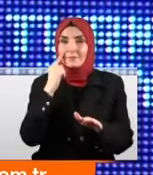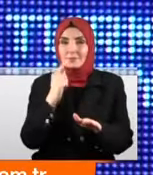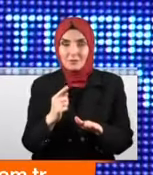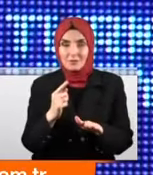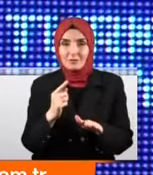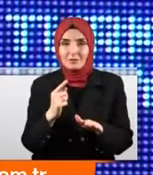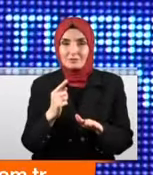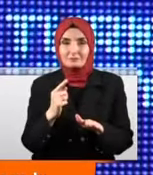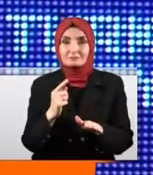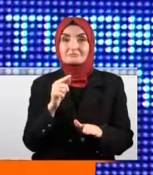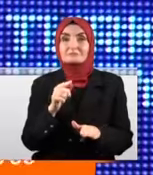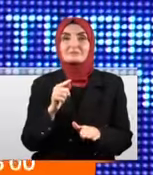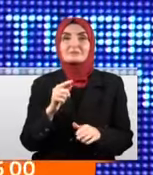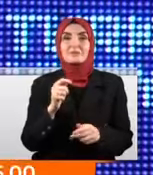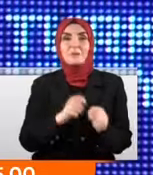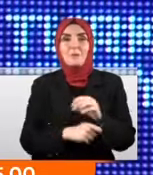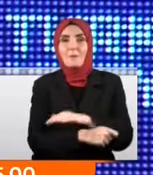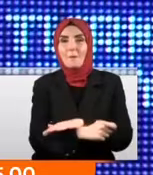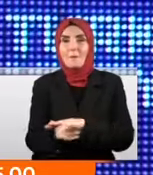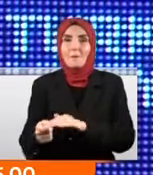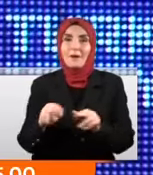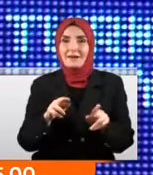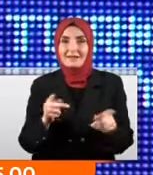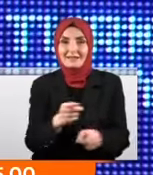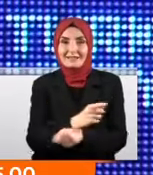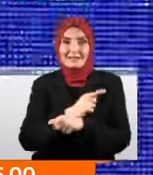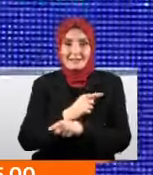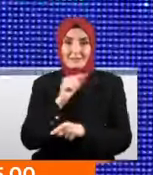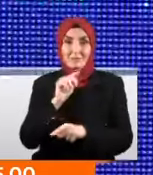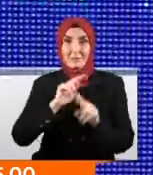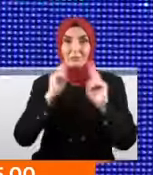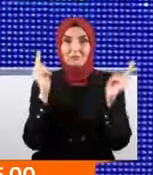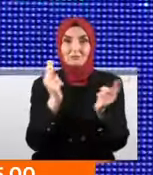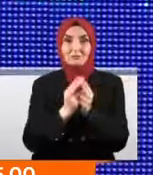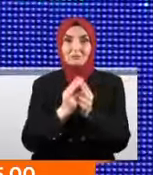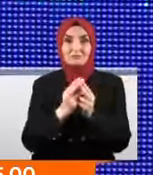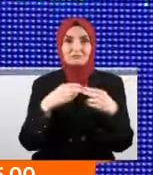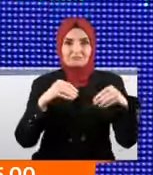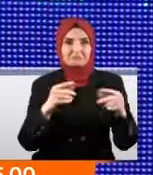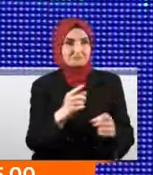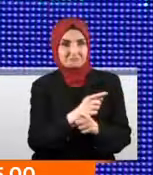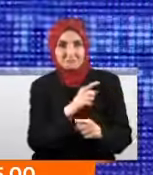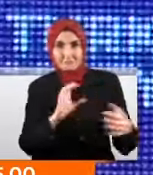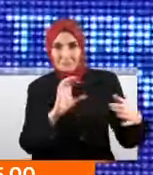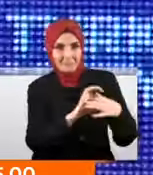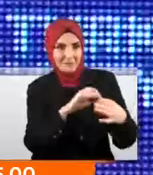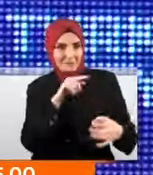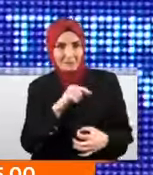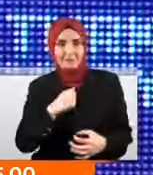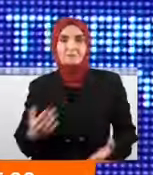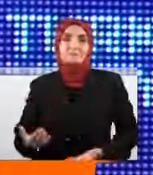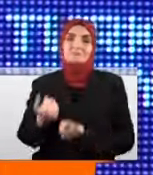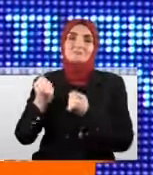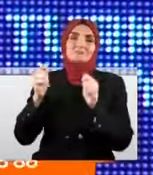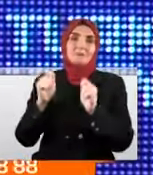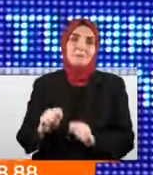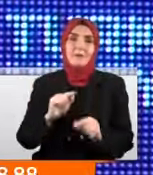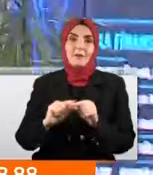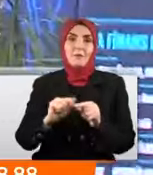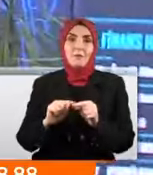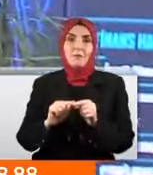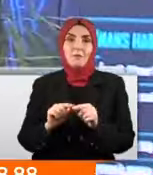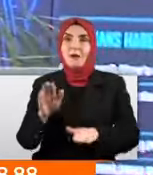kapitalizminin cenderesinden kurtarmayı başardık. Ekonomik atılımları sürdürürken birçok düzenleme